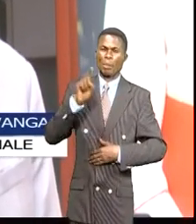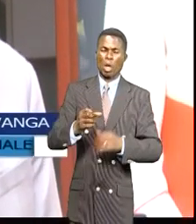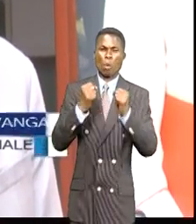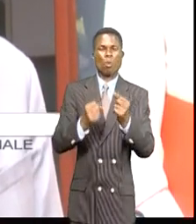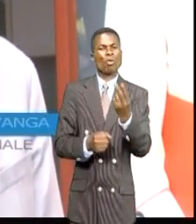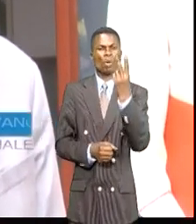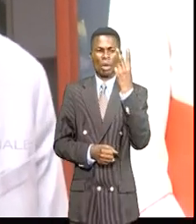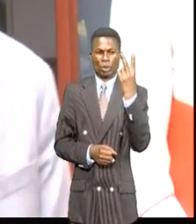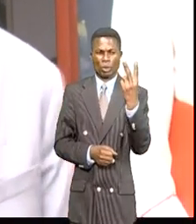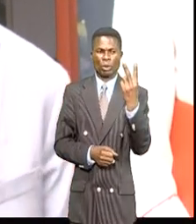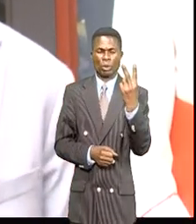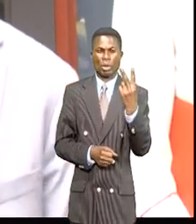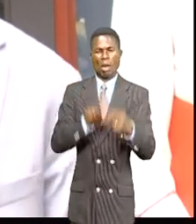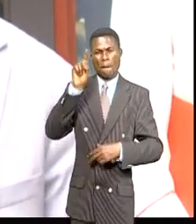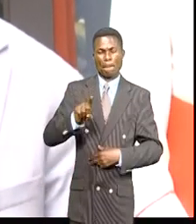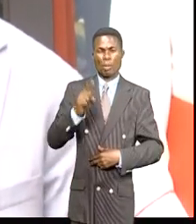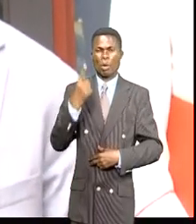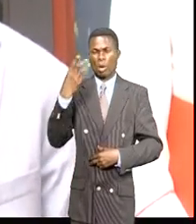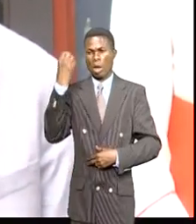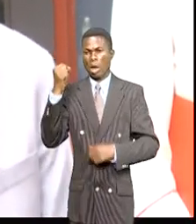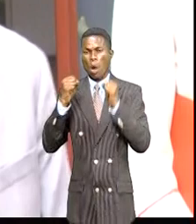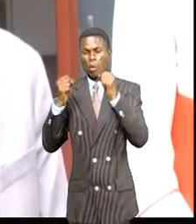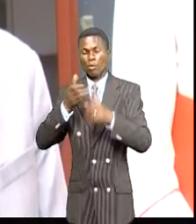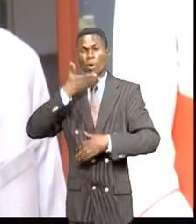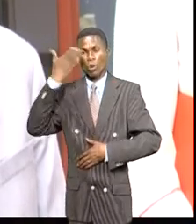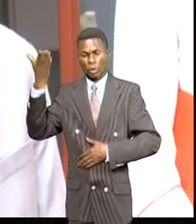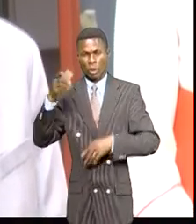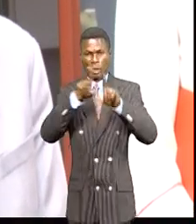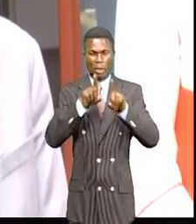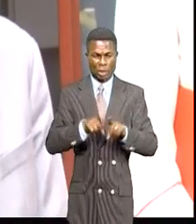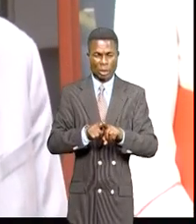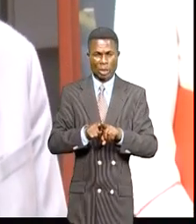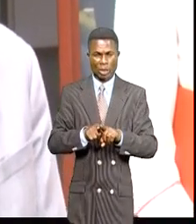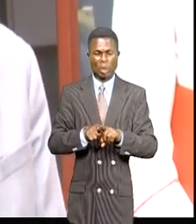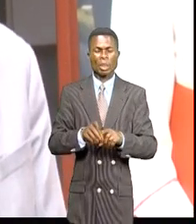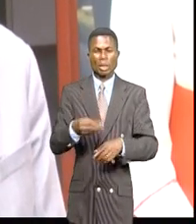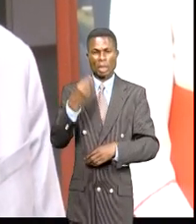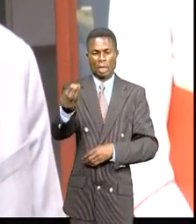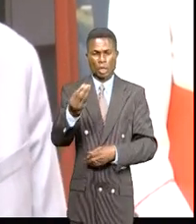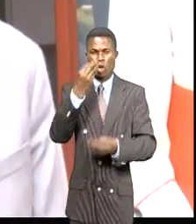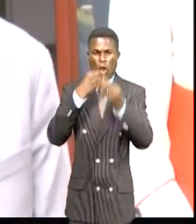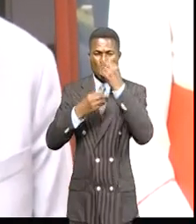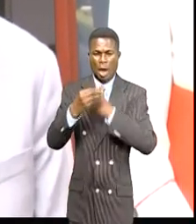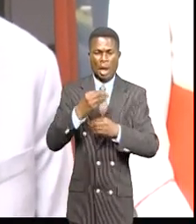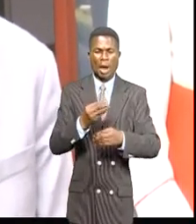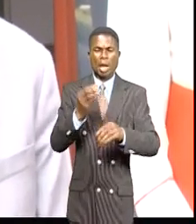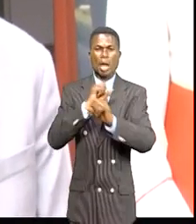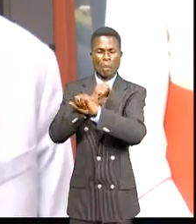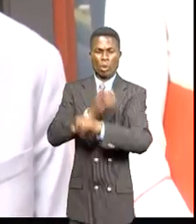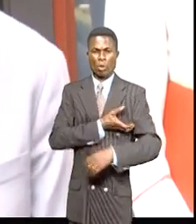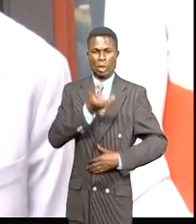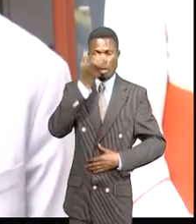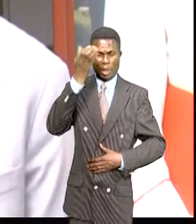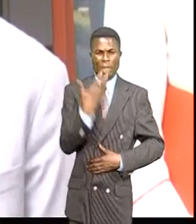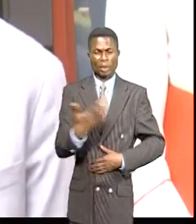pouvoirs. Il a besoin d'un pouvoir spirituel, ceux qui doivent nourrir son âme et ceux